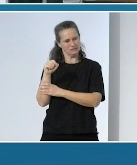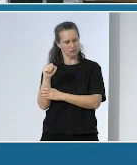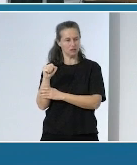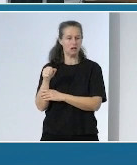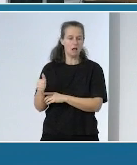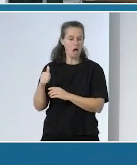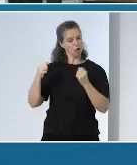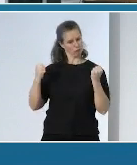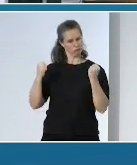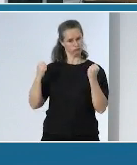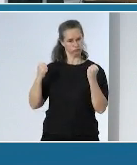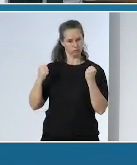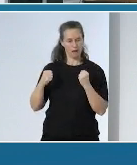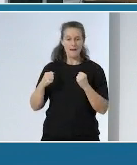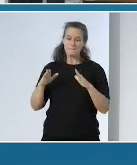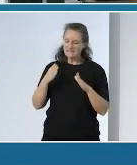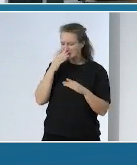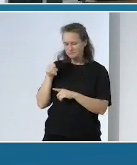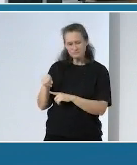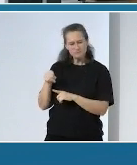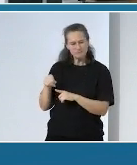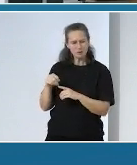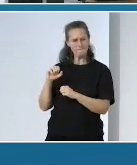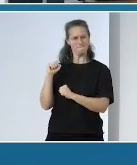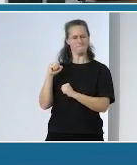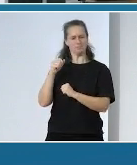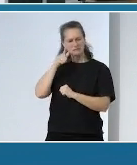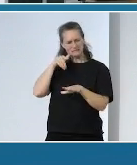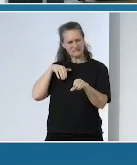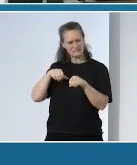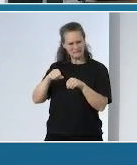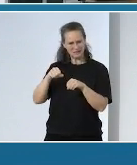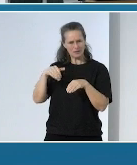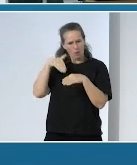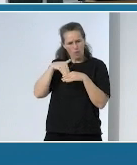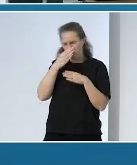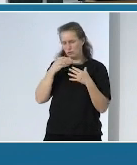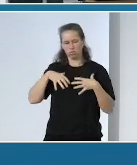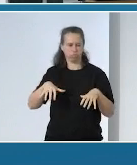Elle est très tonique, mais j'ai plutôt l'impression que c'est pour pallier une hypotonie de fond.